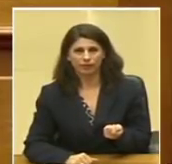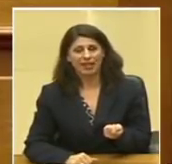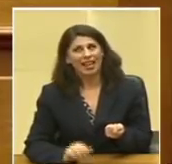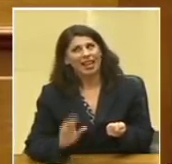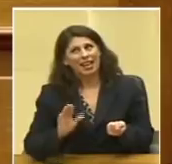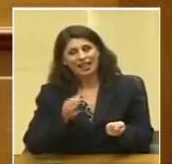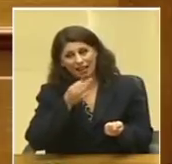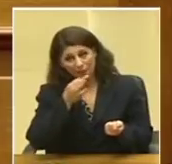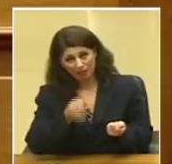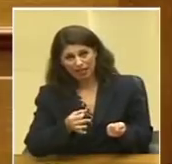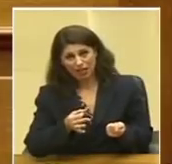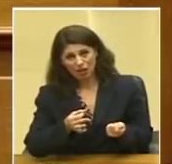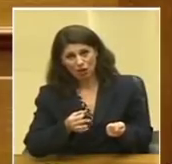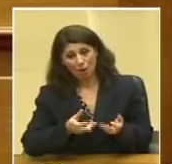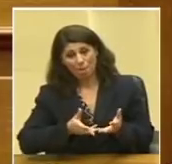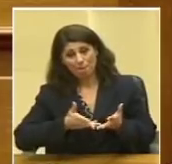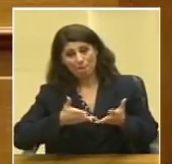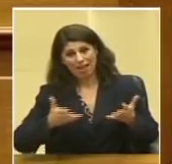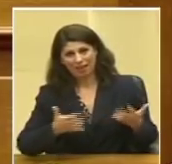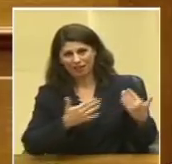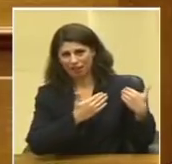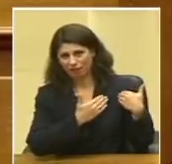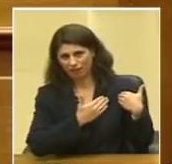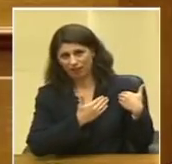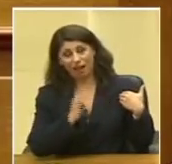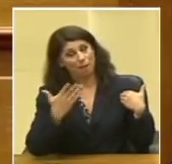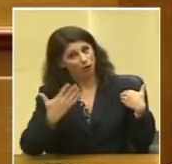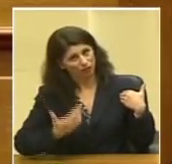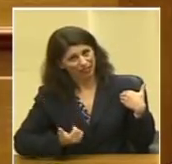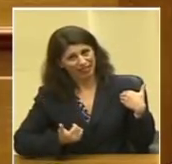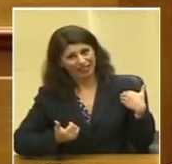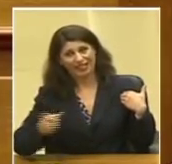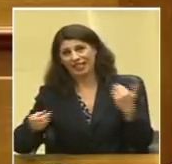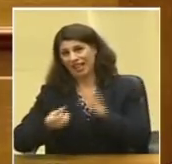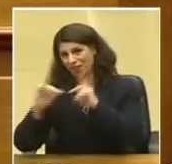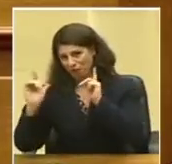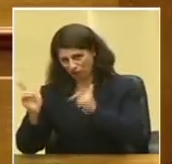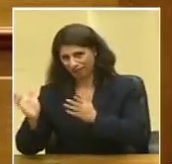καταλογίζω μεγαλύτερες ευθύνες από όσες έχει αντιπολίτευση,